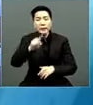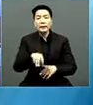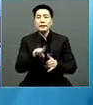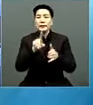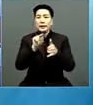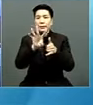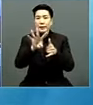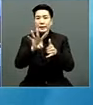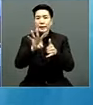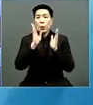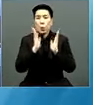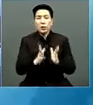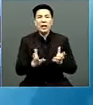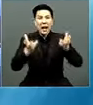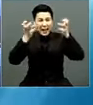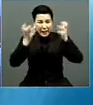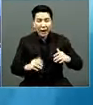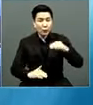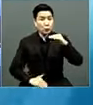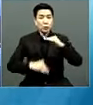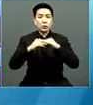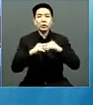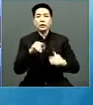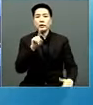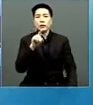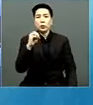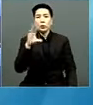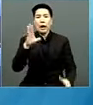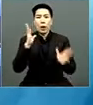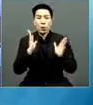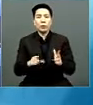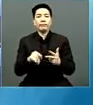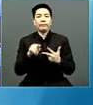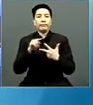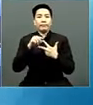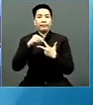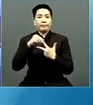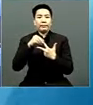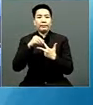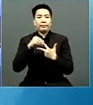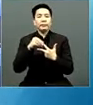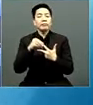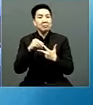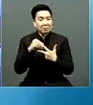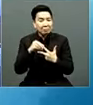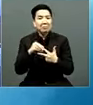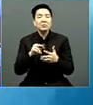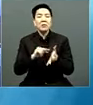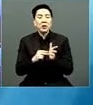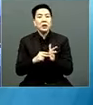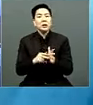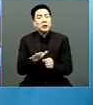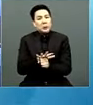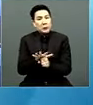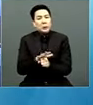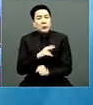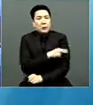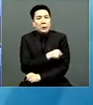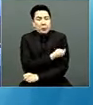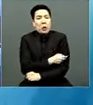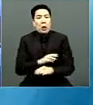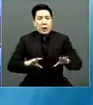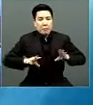105คนต่อวันนะครับอันนี้เนี่ยก็จะเกิดปริมาณที่พอรับได้พอรับ